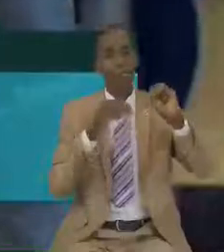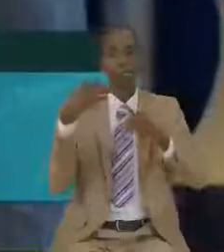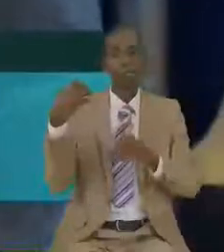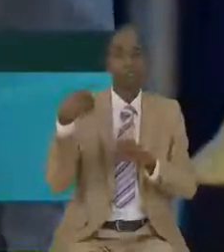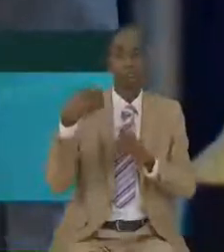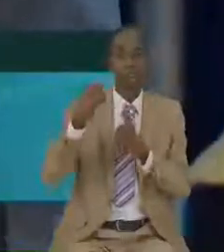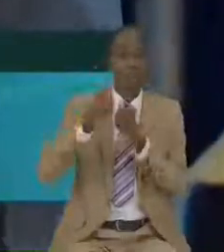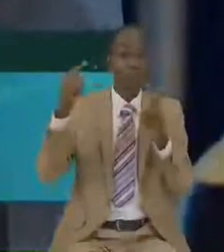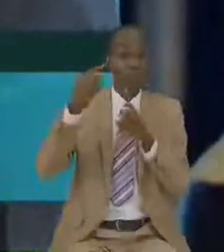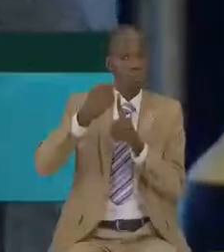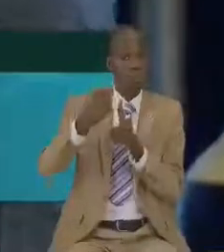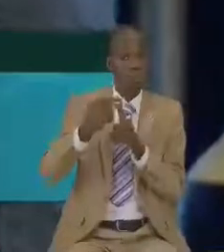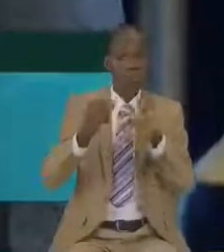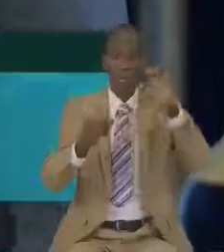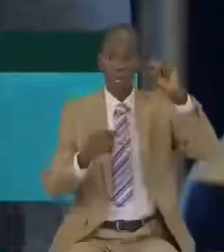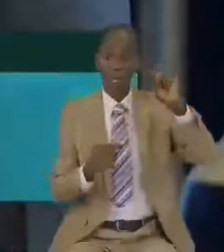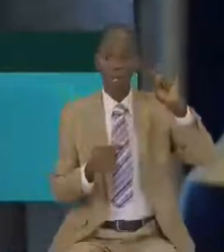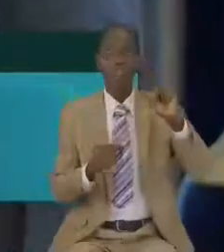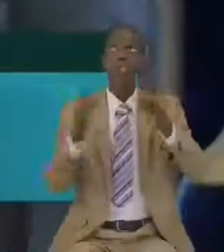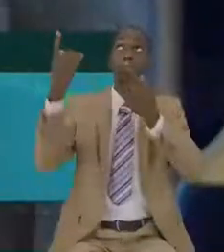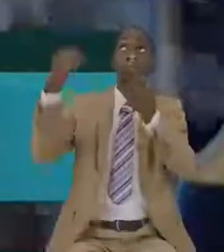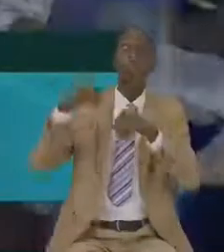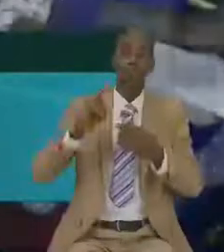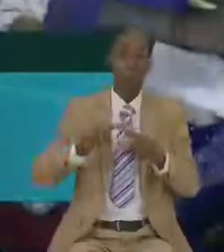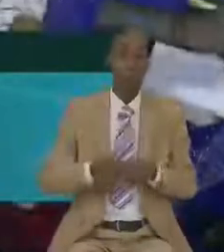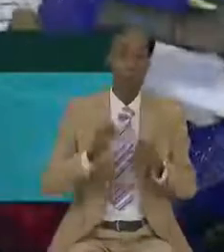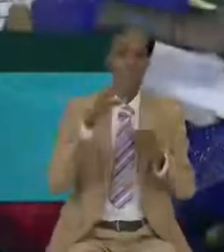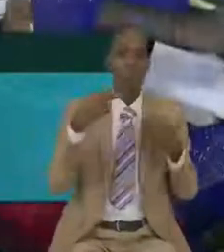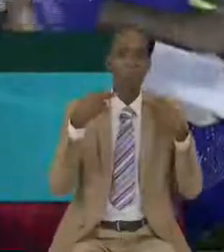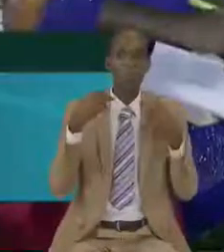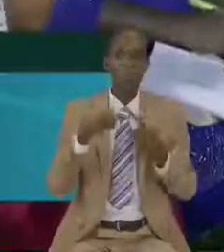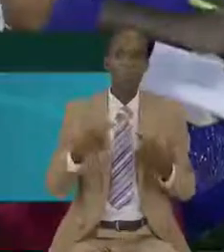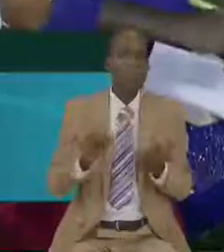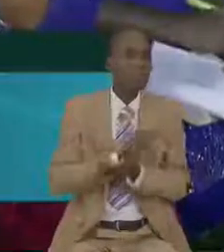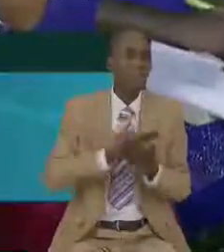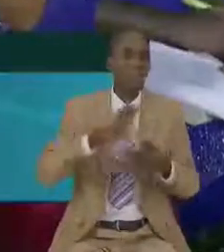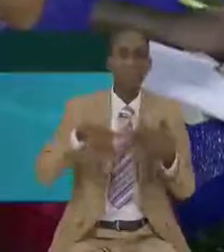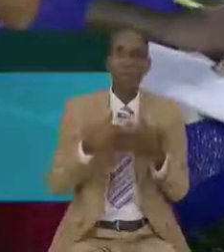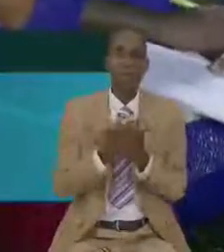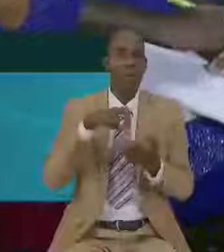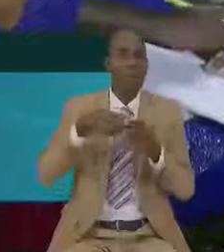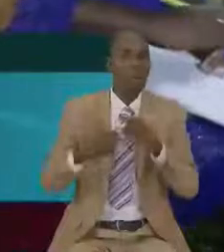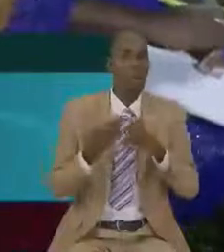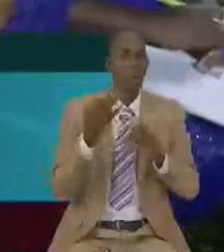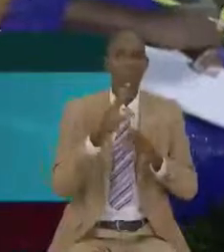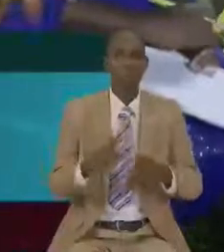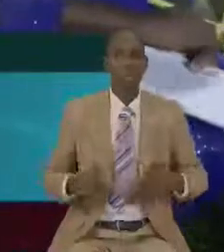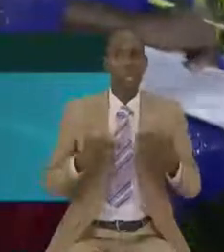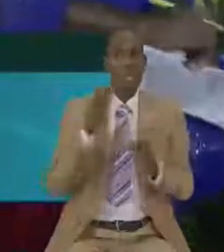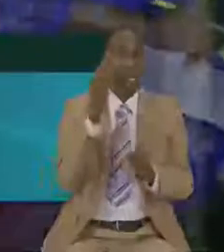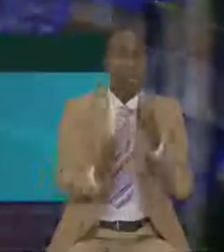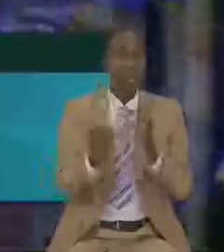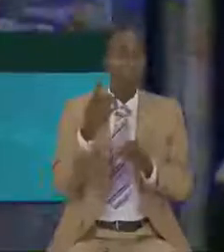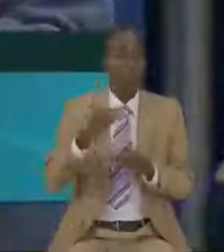F majuscule, envoyé du ciel pour briser vos jougs, pour détruire toutes les atrocités de ta vie,